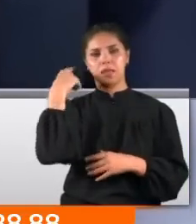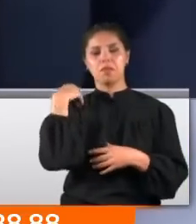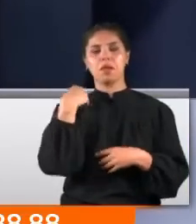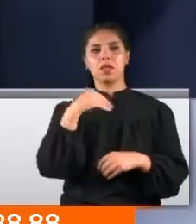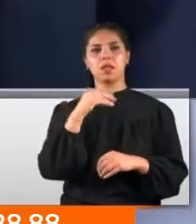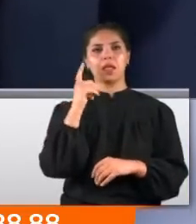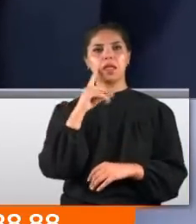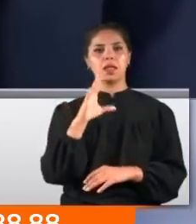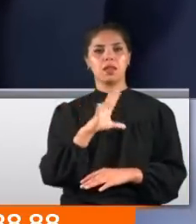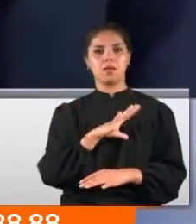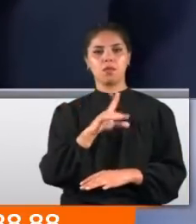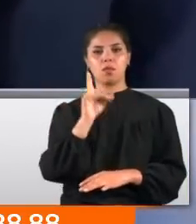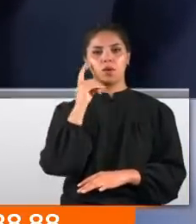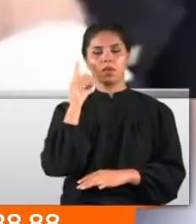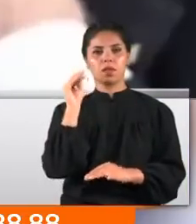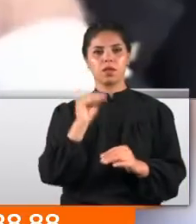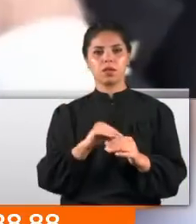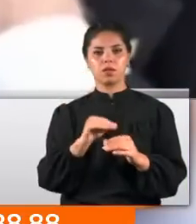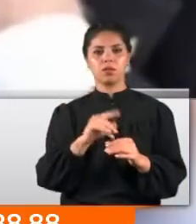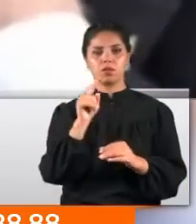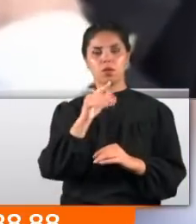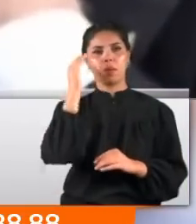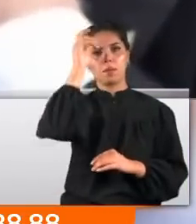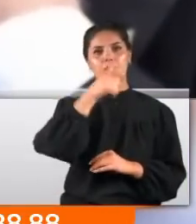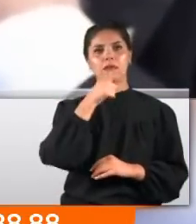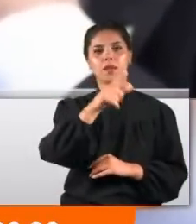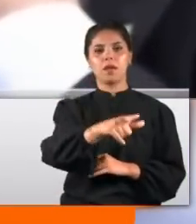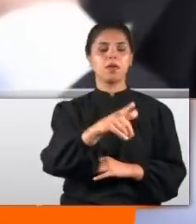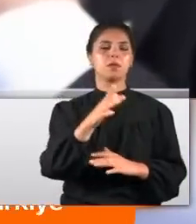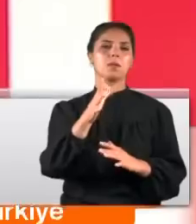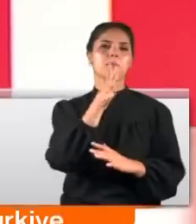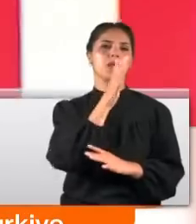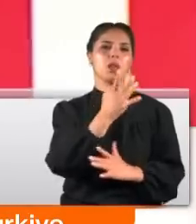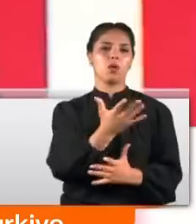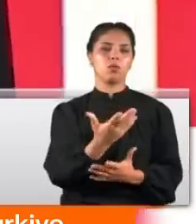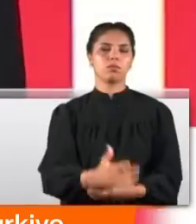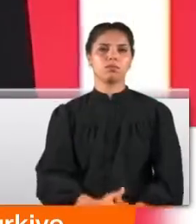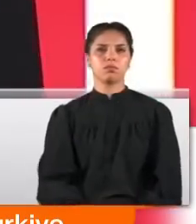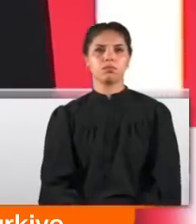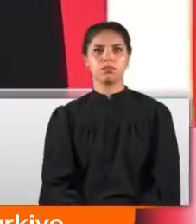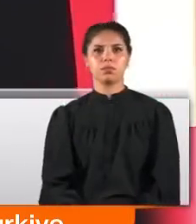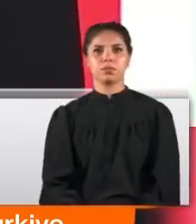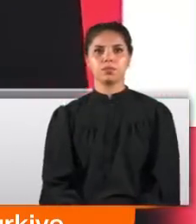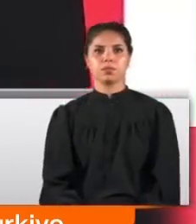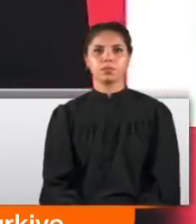sattığı iddia ediliyor. Ve o iddialar arasında Joe Biden'ın durumdan haberdar olduğu da var.